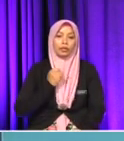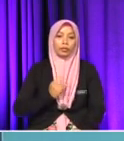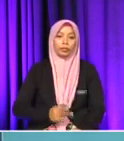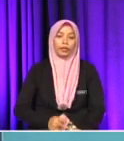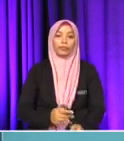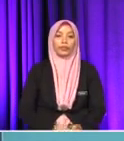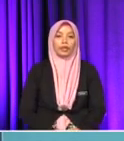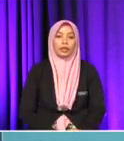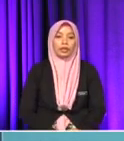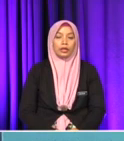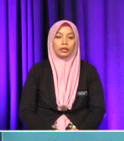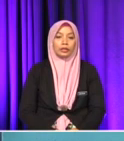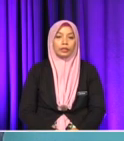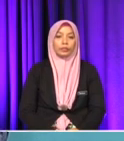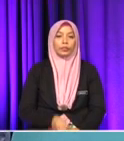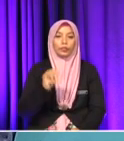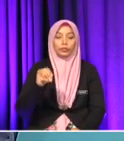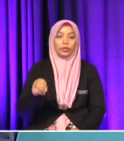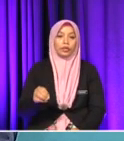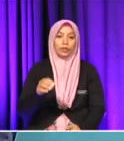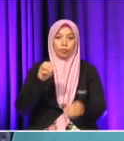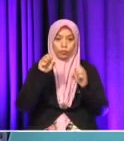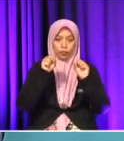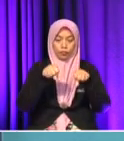untuk memberi sedikit